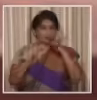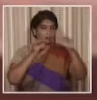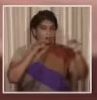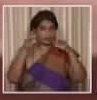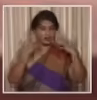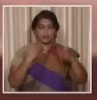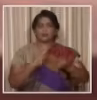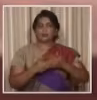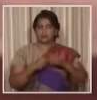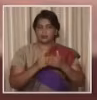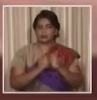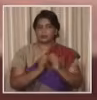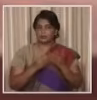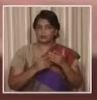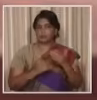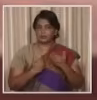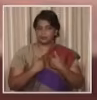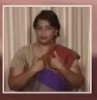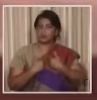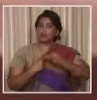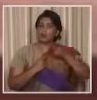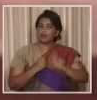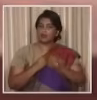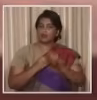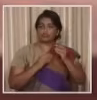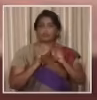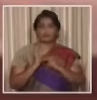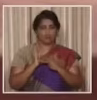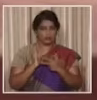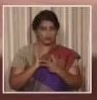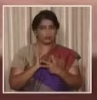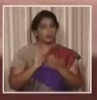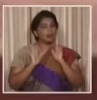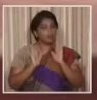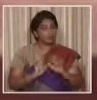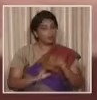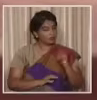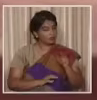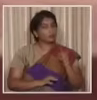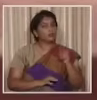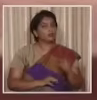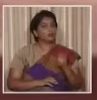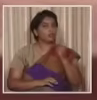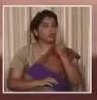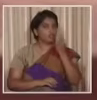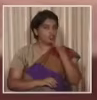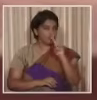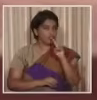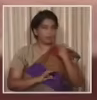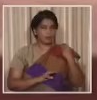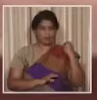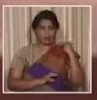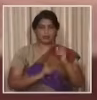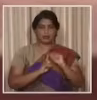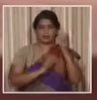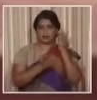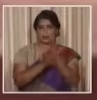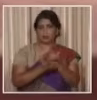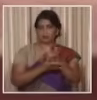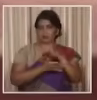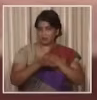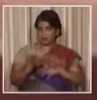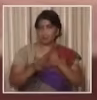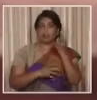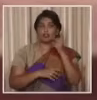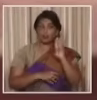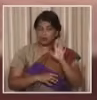කරලා ඉදිකිරීම කටයුතු කරන්න කියලා. ඒකට මමත් අනුමැතිය දීපු ව්‍යාපෘතියක් කතානායකතුමනි. හැබැයි මේක 12 වෙනිදා වෙනකොට මම මේ සභාගත කරනවා මේ ලිපි ටික